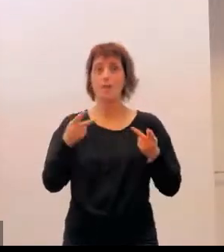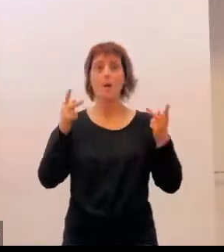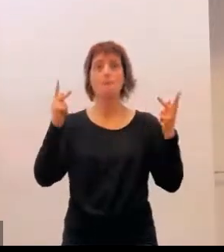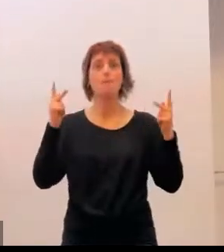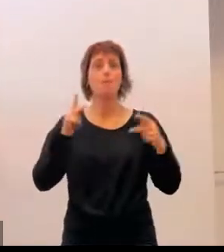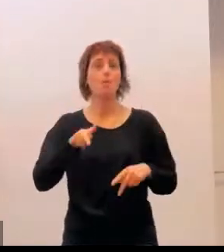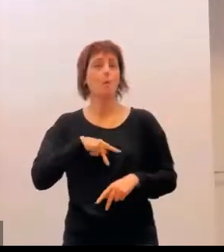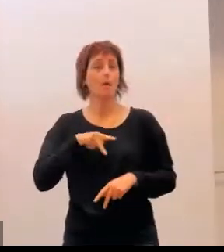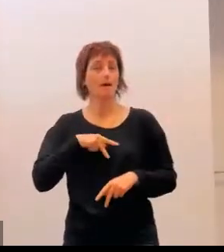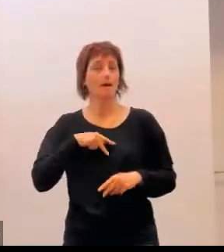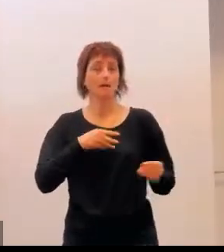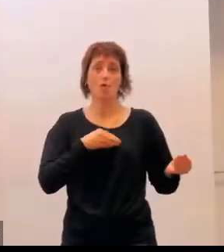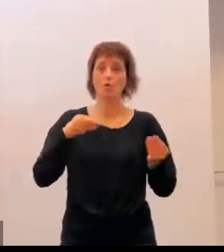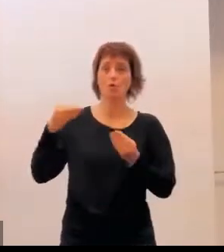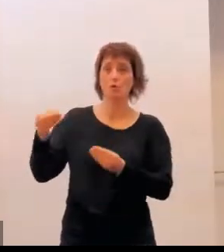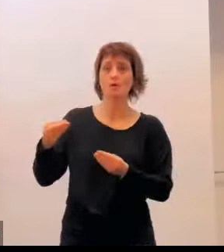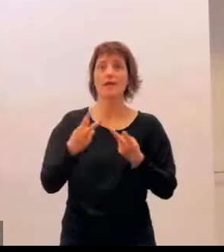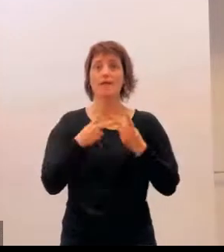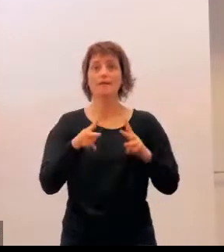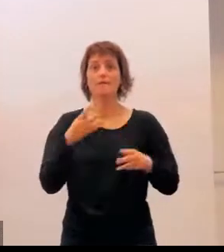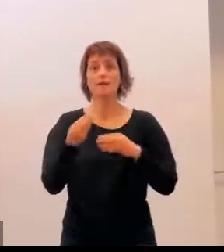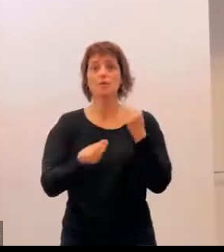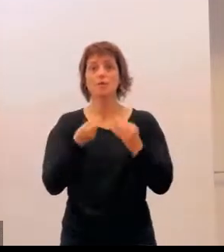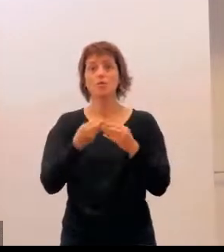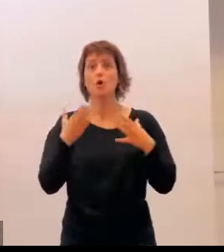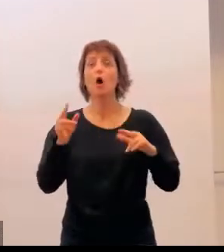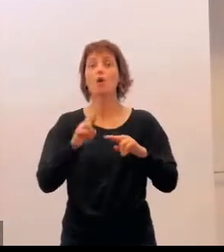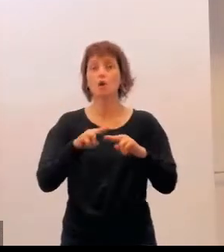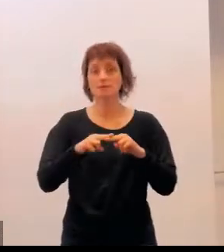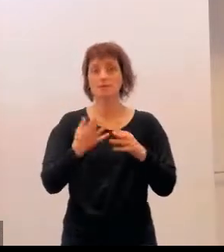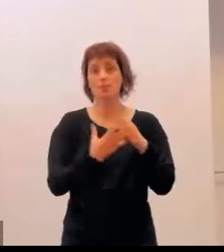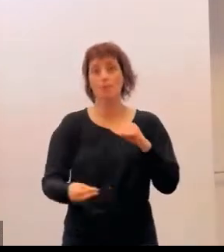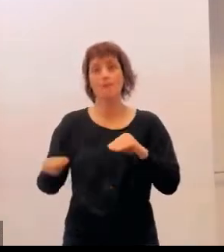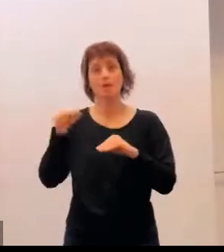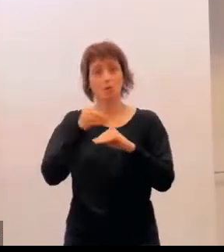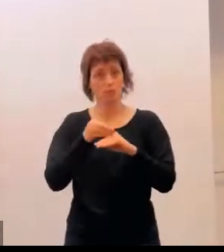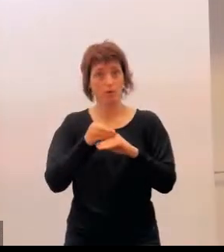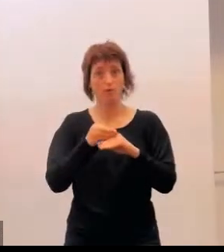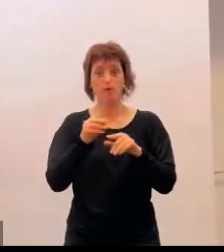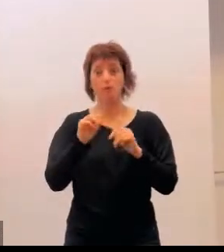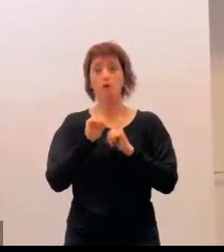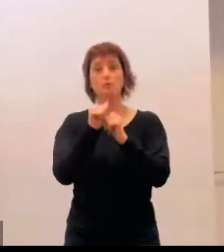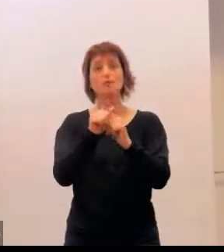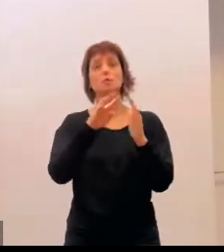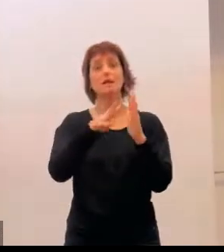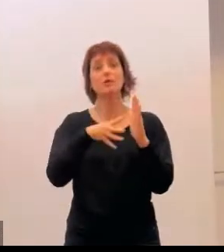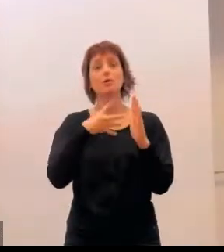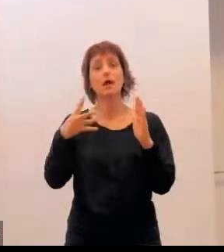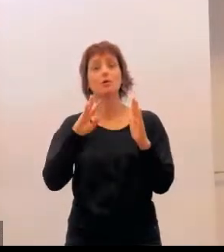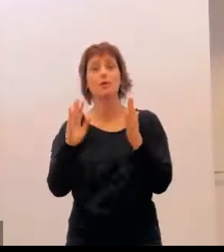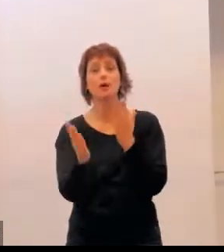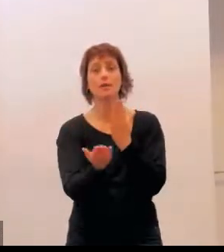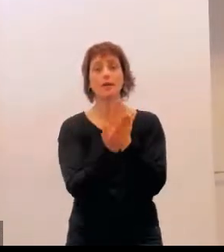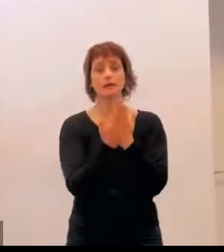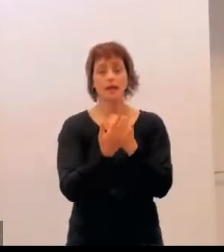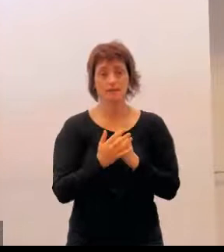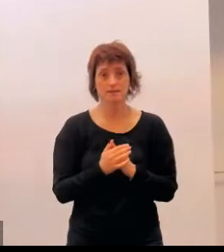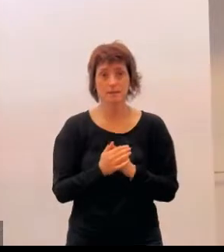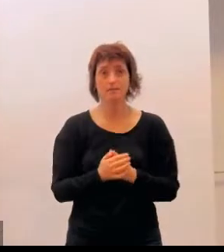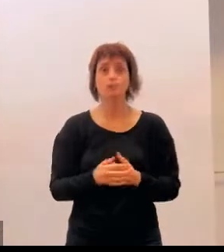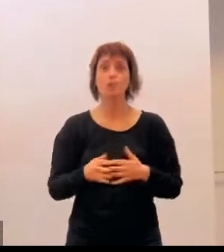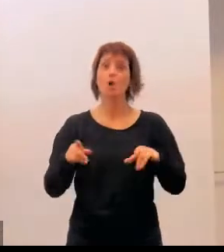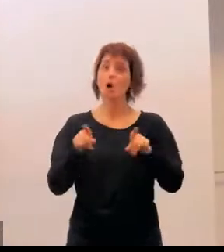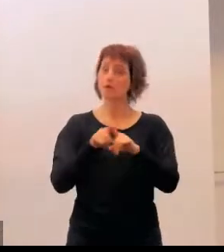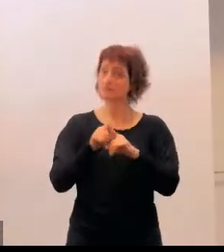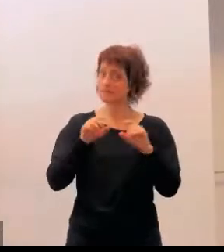profit de la ville de la Métropole et du Grand Nancy, tel que décrit dans le tableau en annexe, d'autoriser la rétrocession à